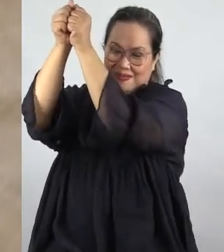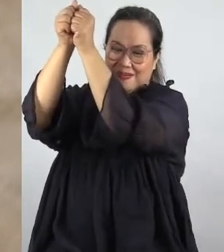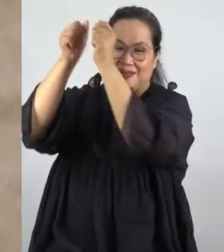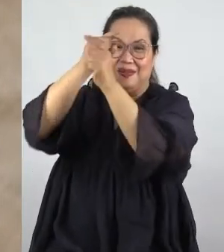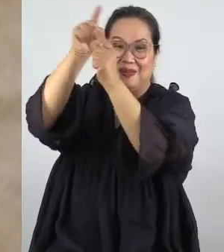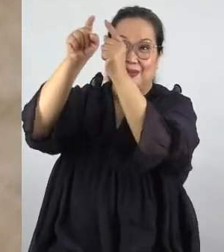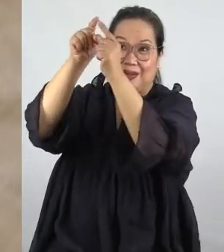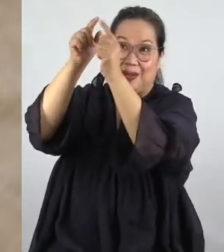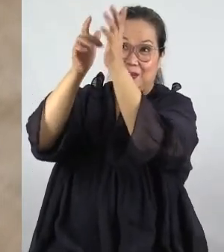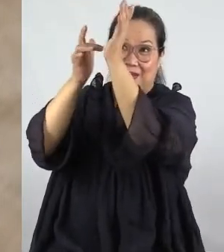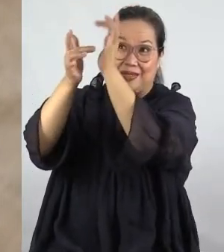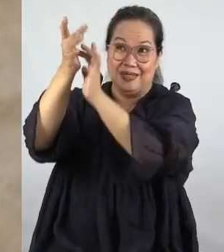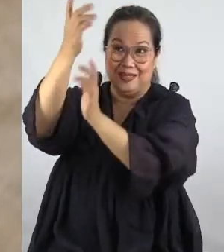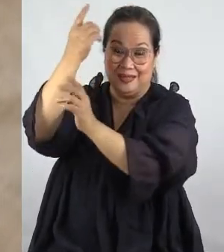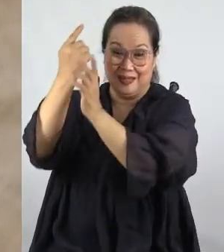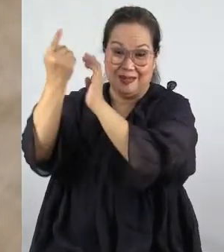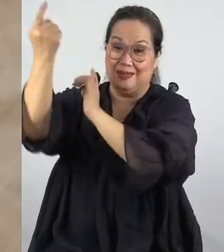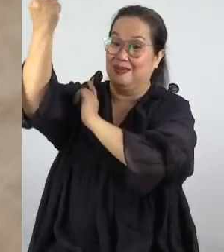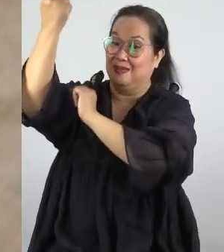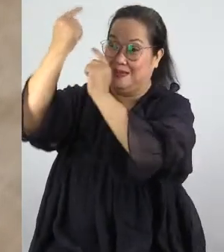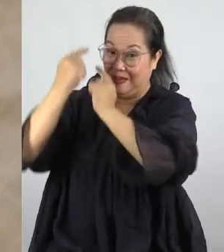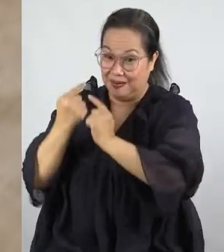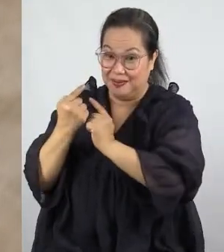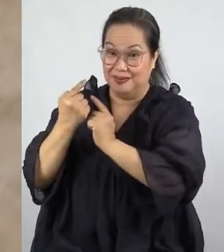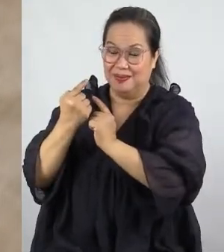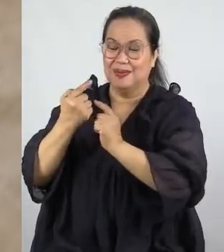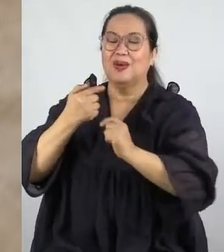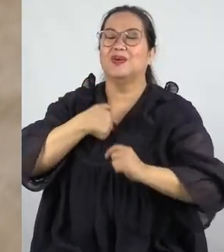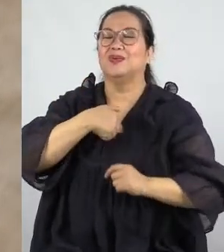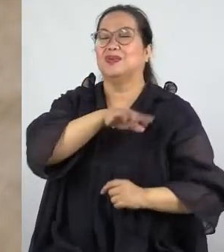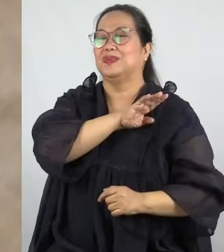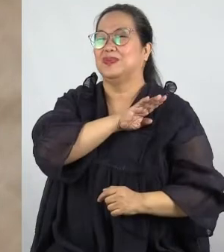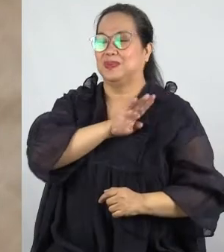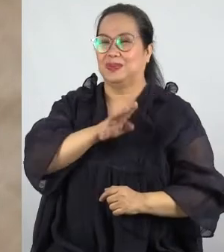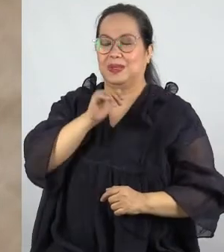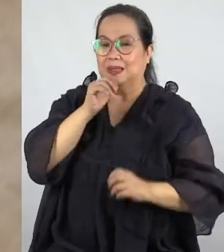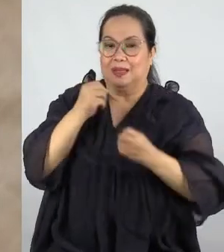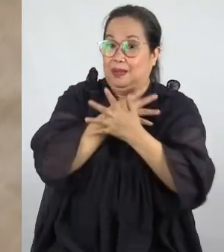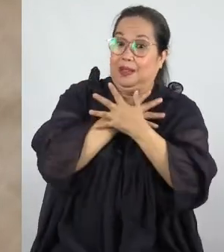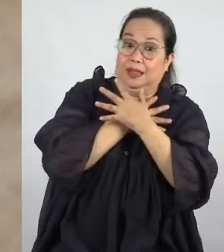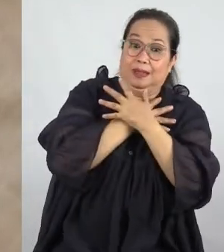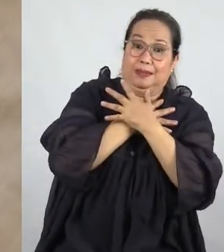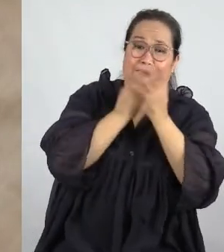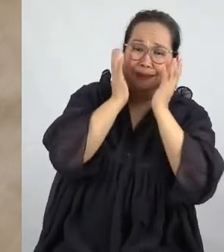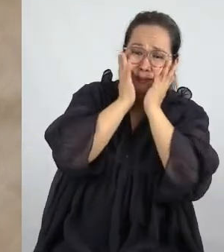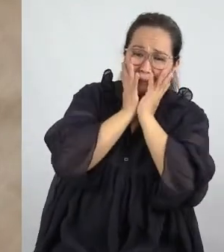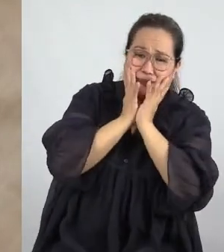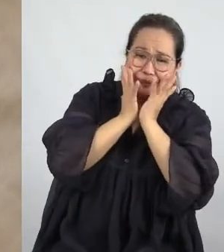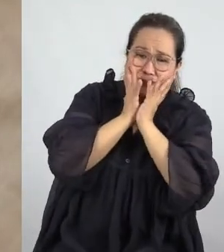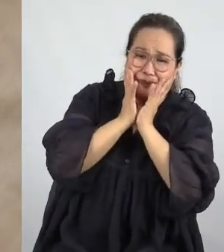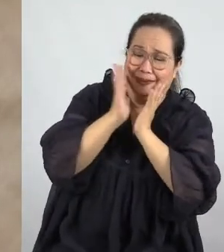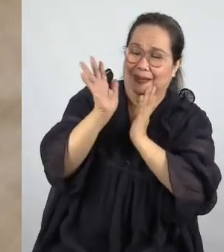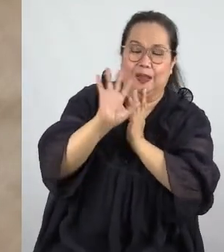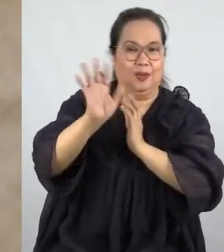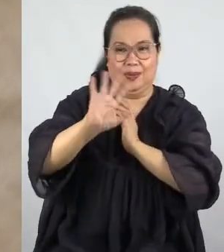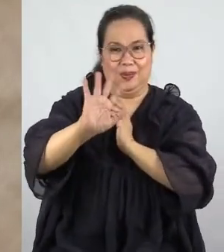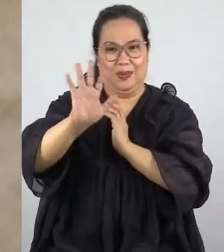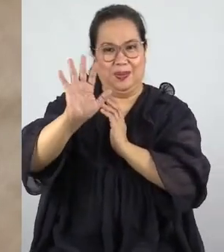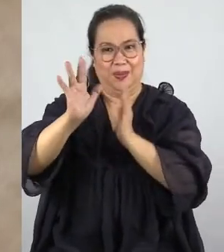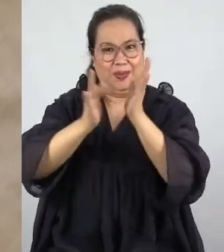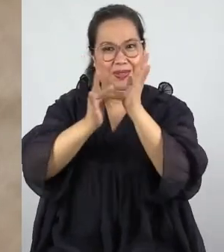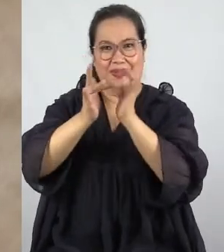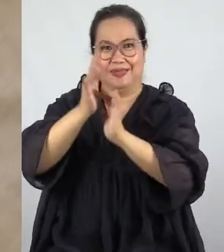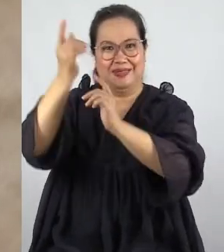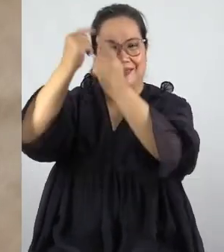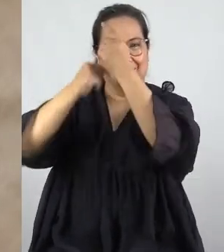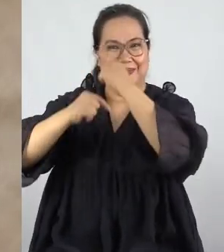He appears, we may have confidence and not shrink from Him in shame at His coming. So yun